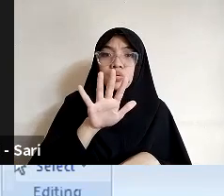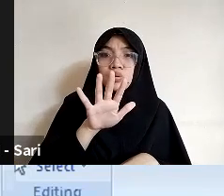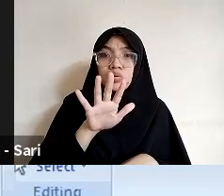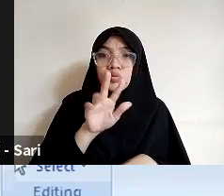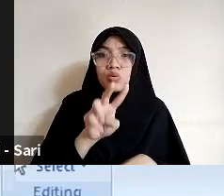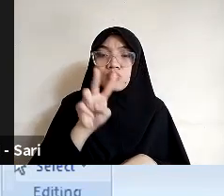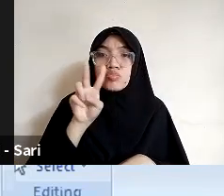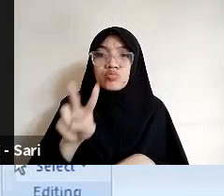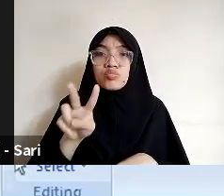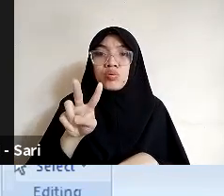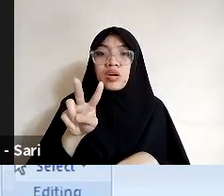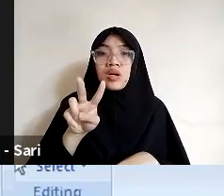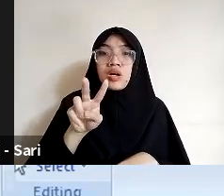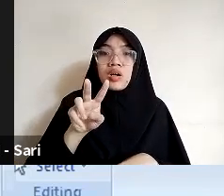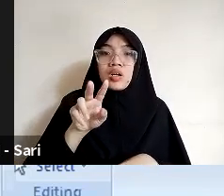itu